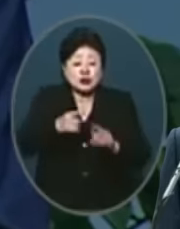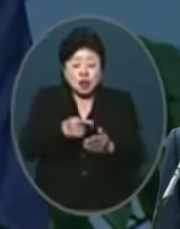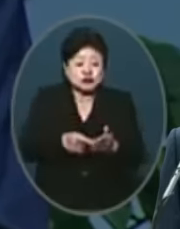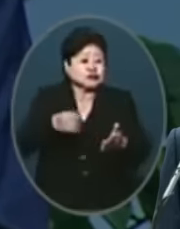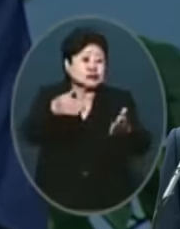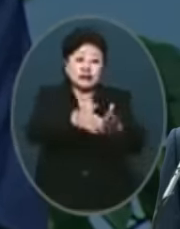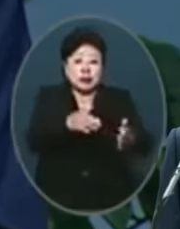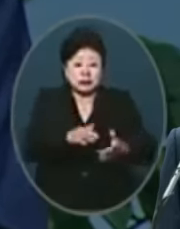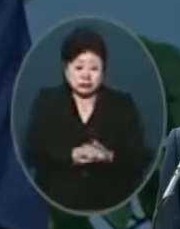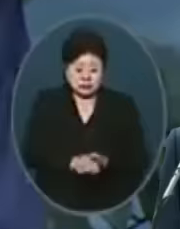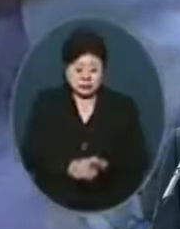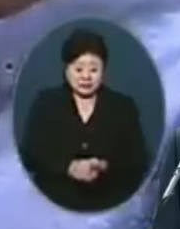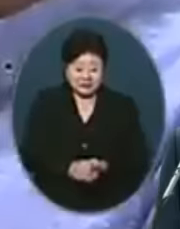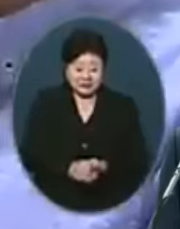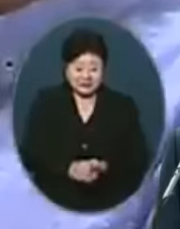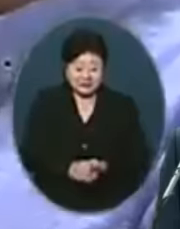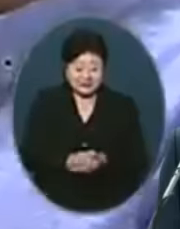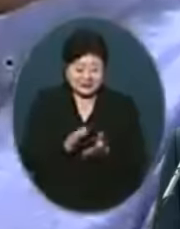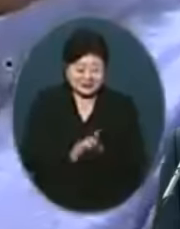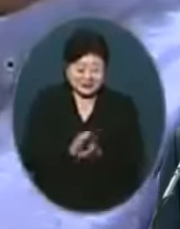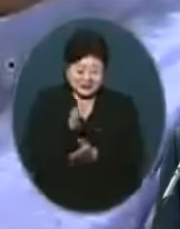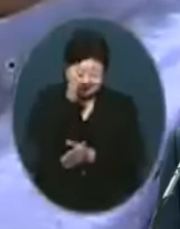보였어요.